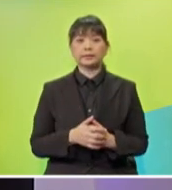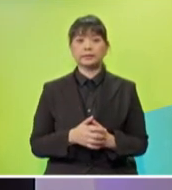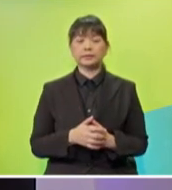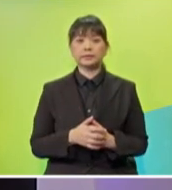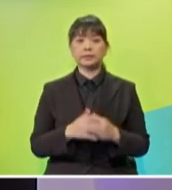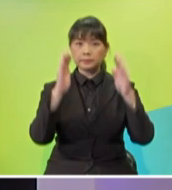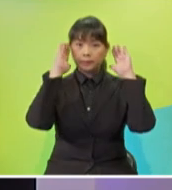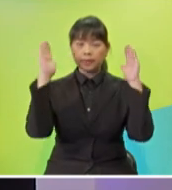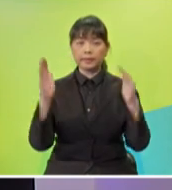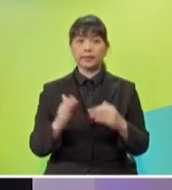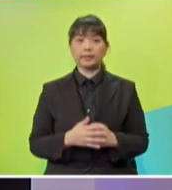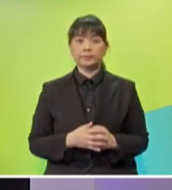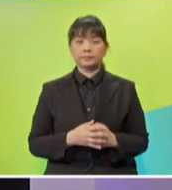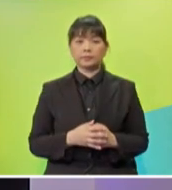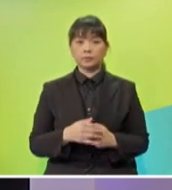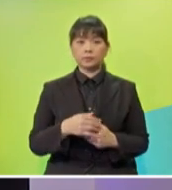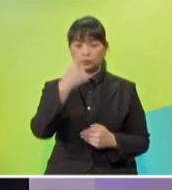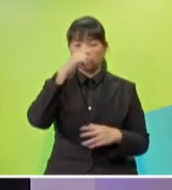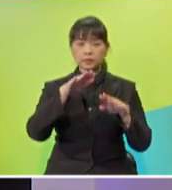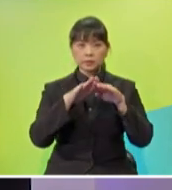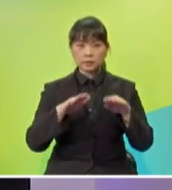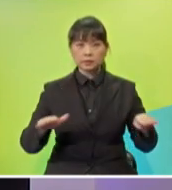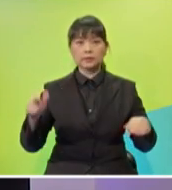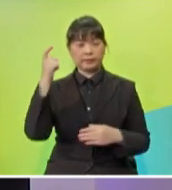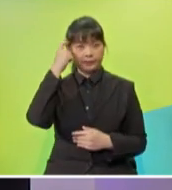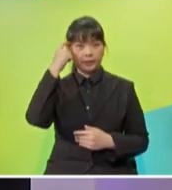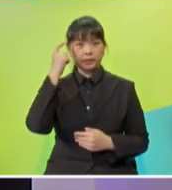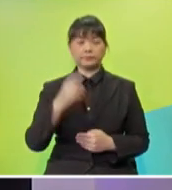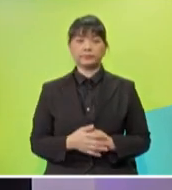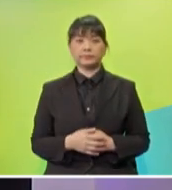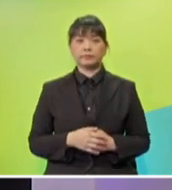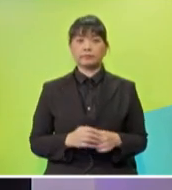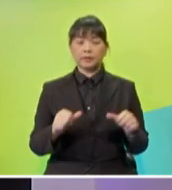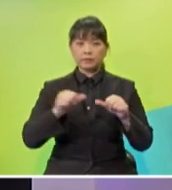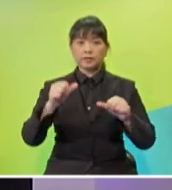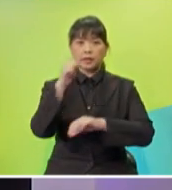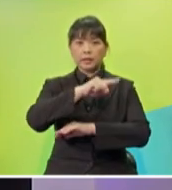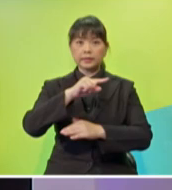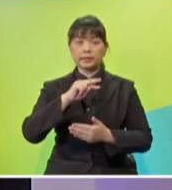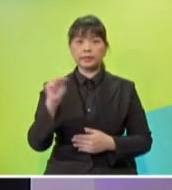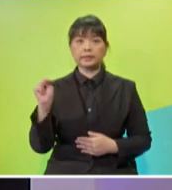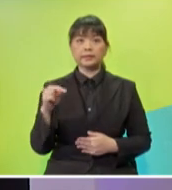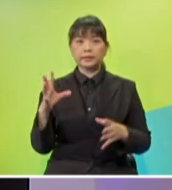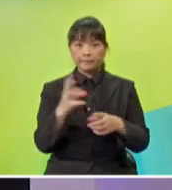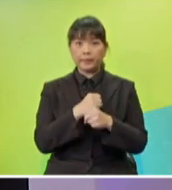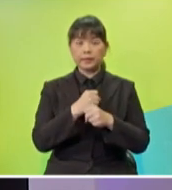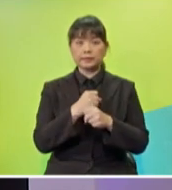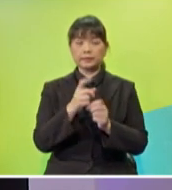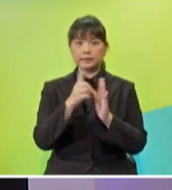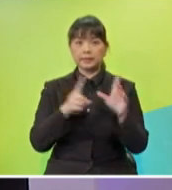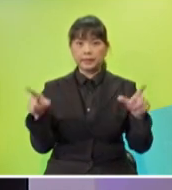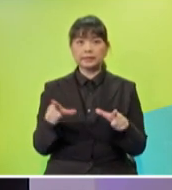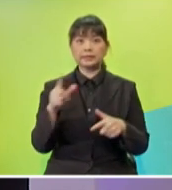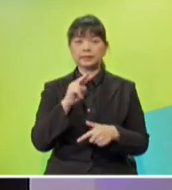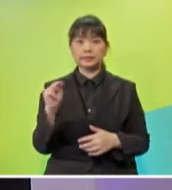sembahyang untuk menenangkan pikiran kita activity harian dapat dilaksanakan dengan